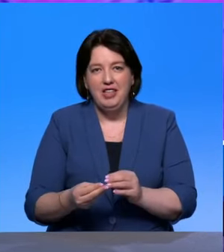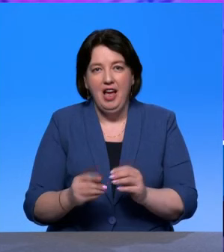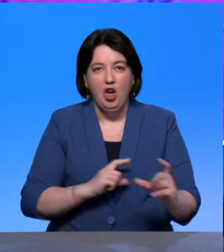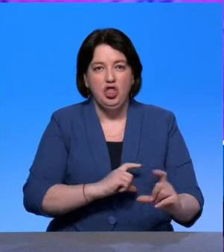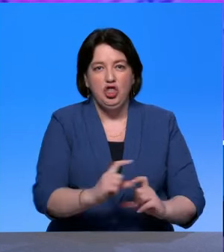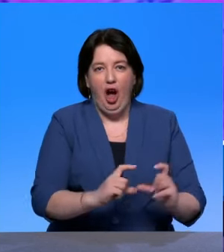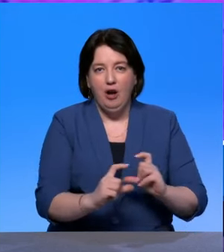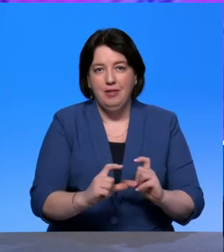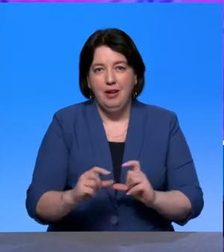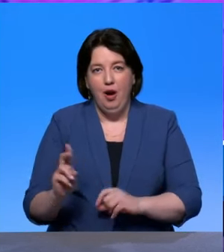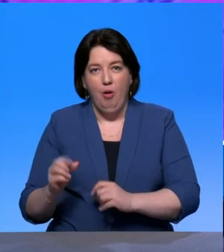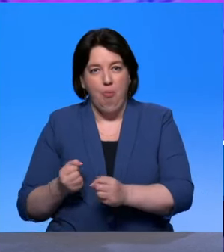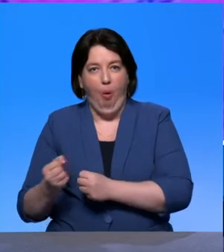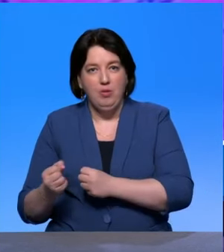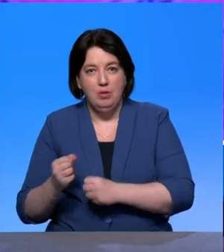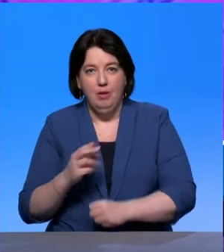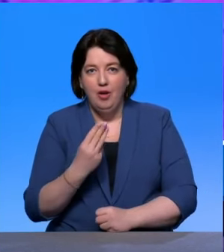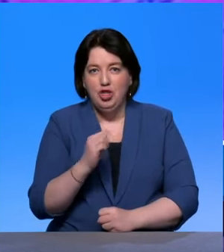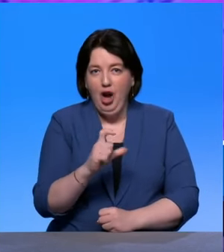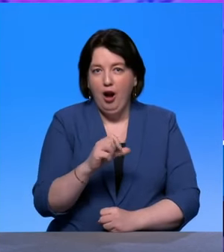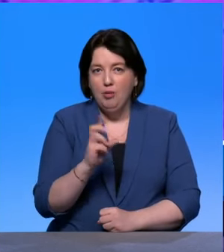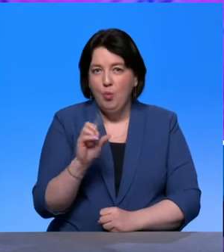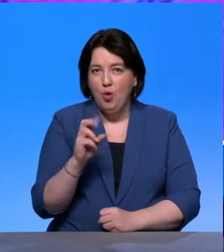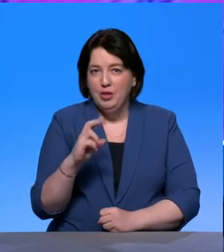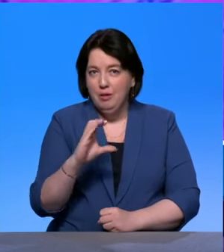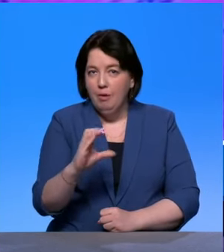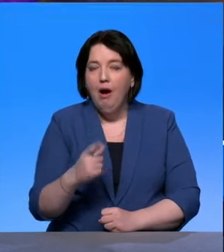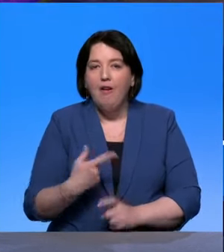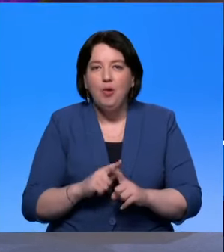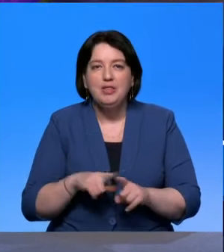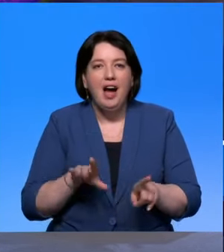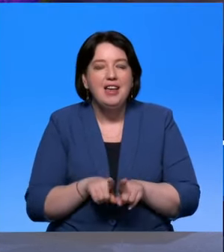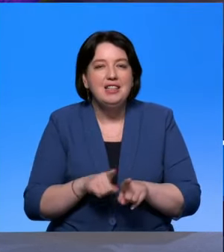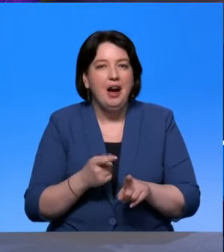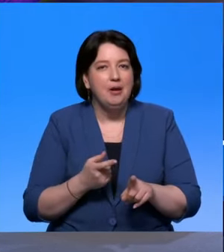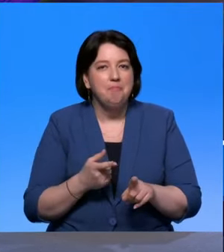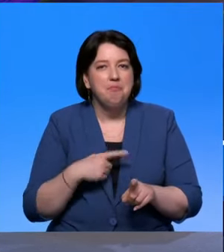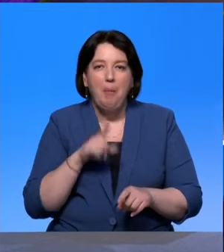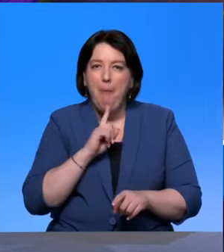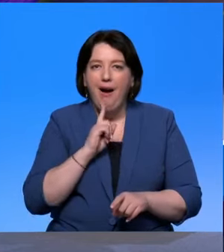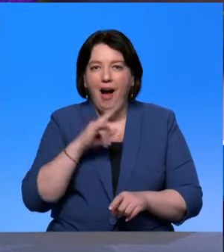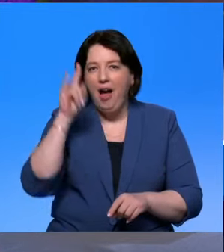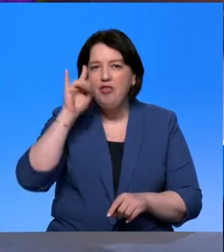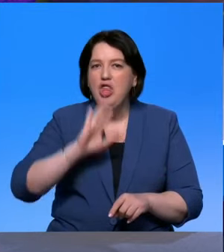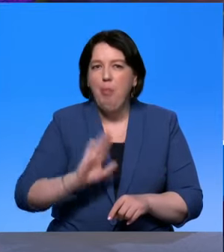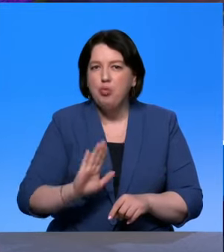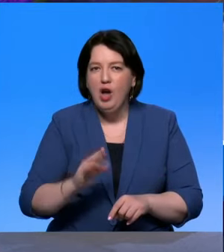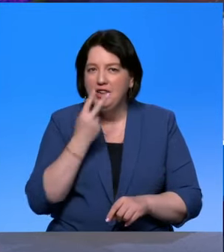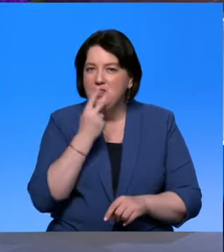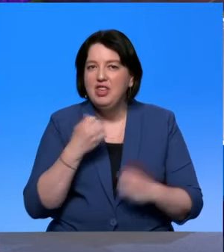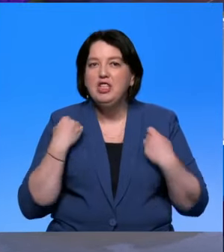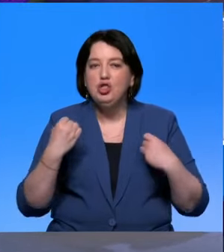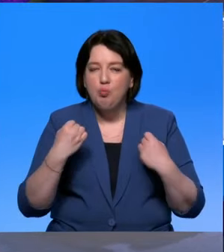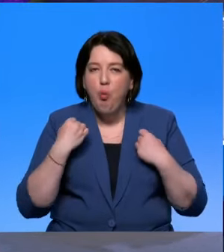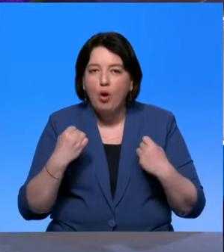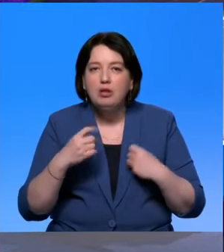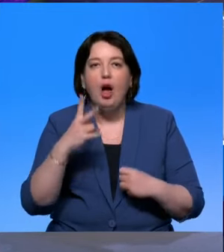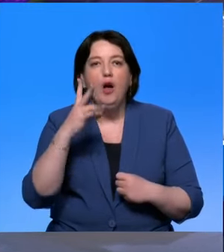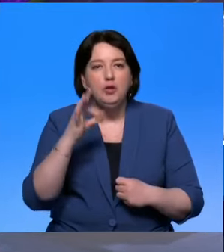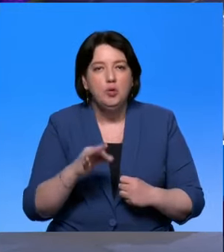И знаете, я не скажу, что это супер стал популярный вид спорта, но тем не менее, значит, у него нашлись последователи.